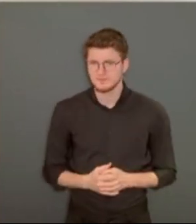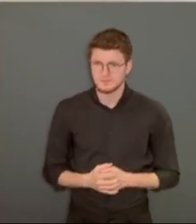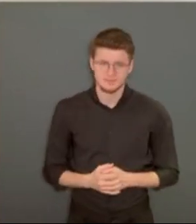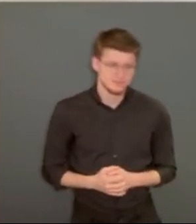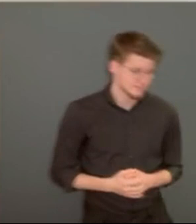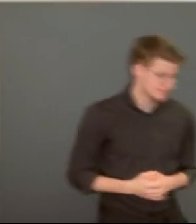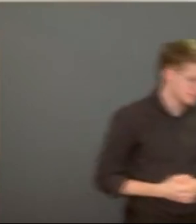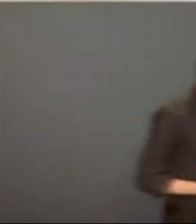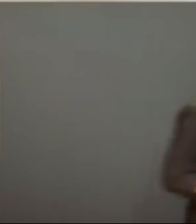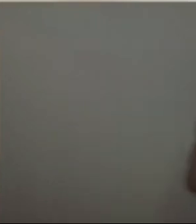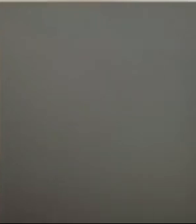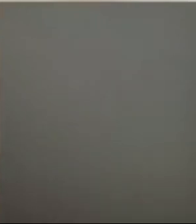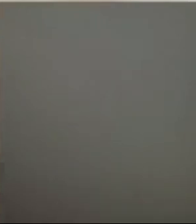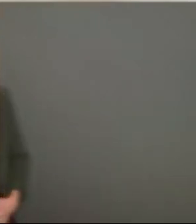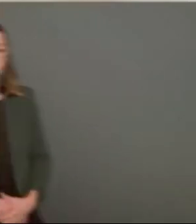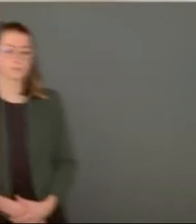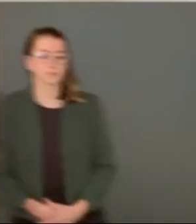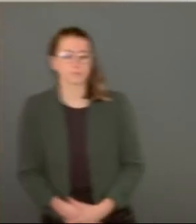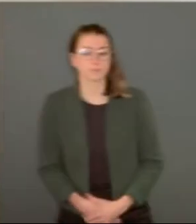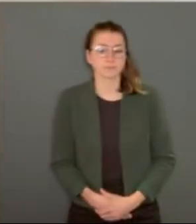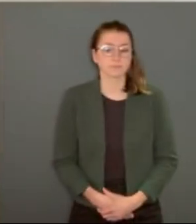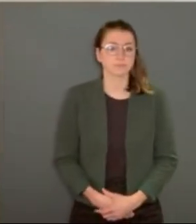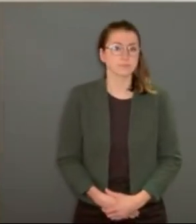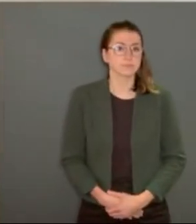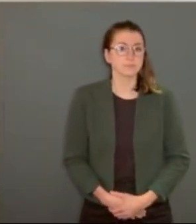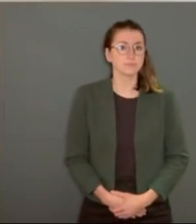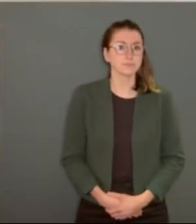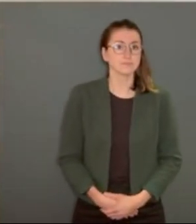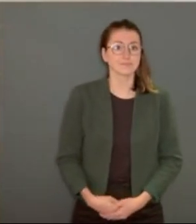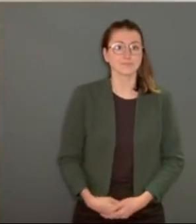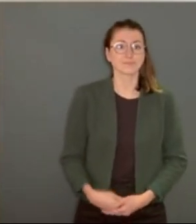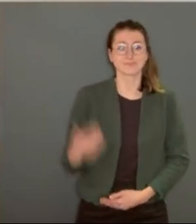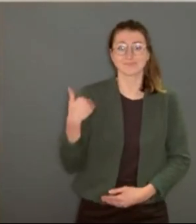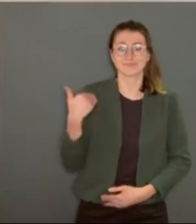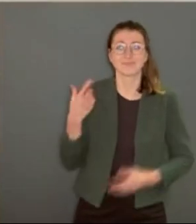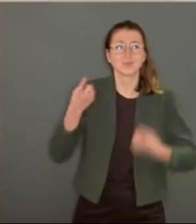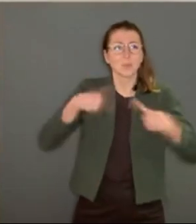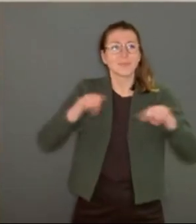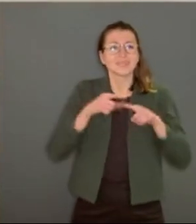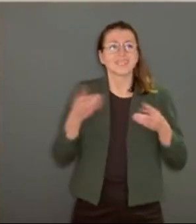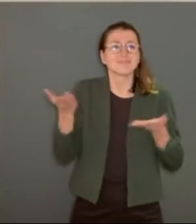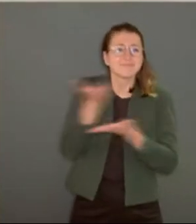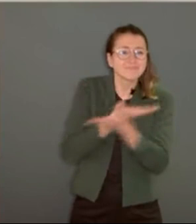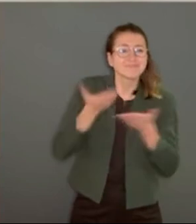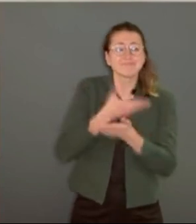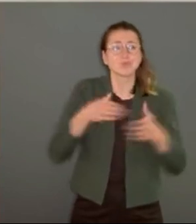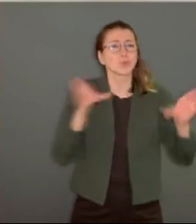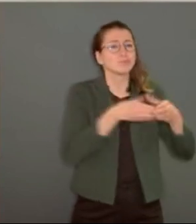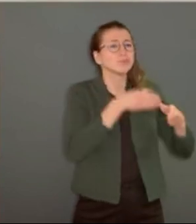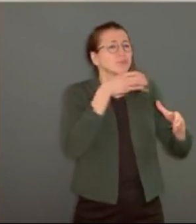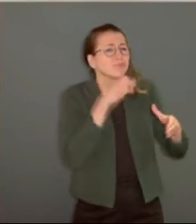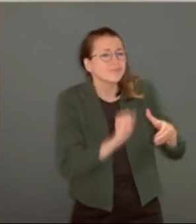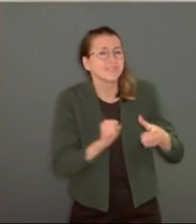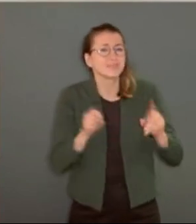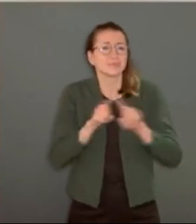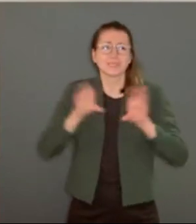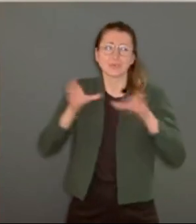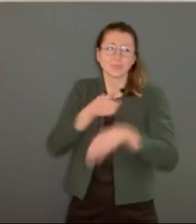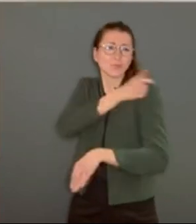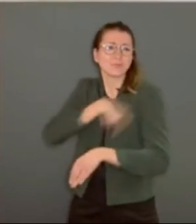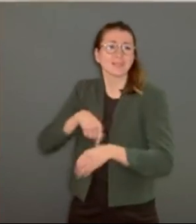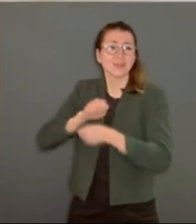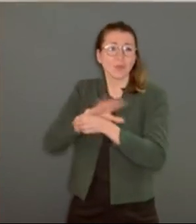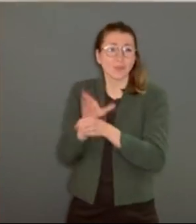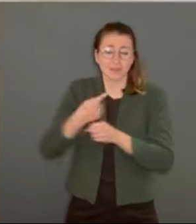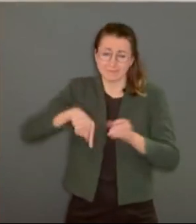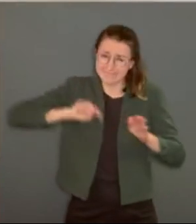consultation approfondie avec les scientifiques, avec le commissaire Covid-19, le comité de concertation a décidé dans un